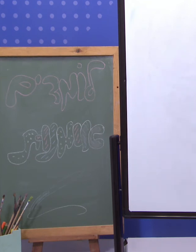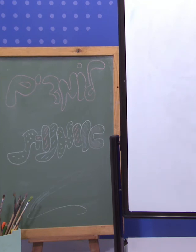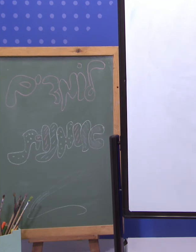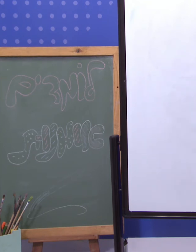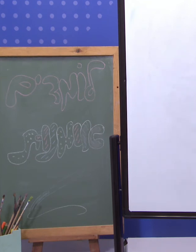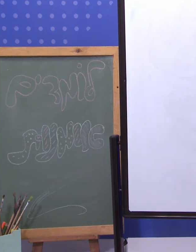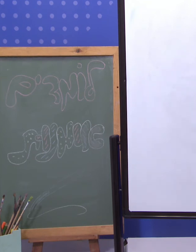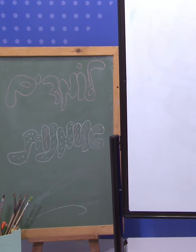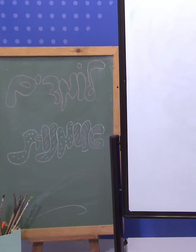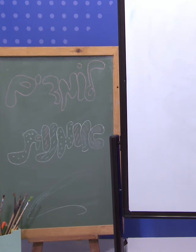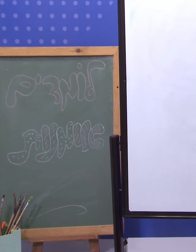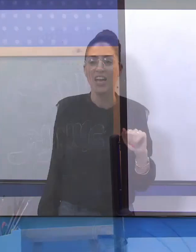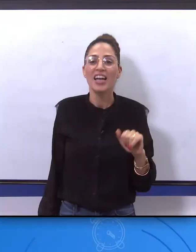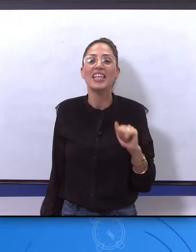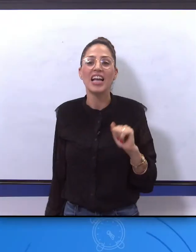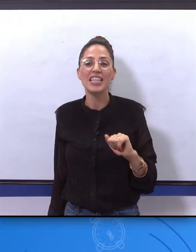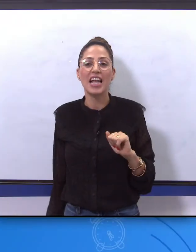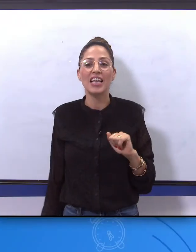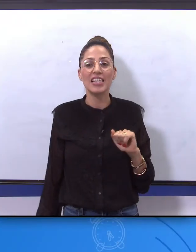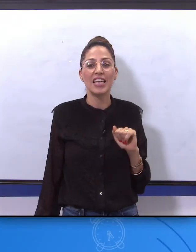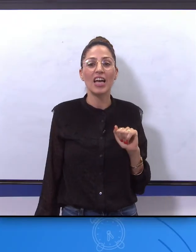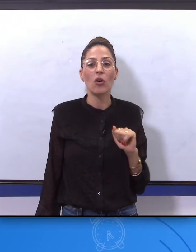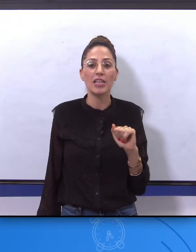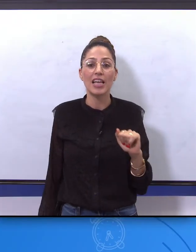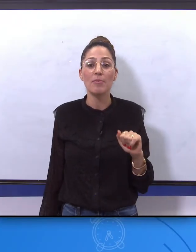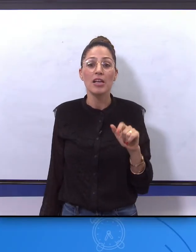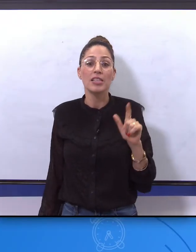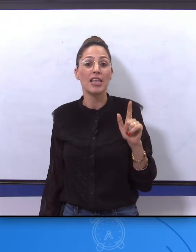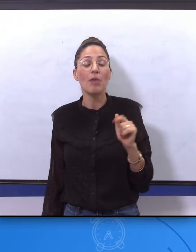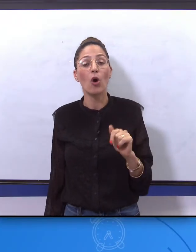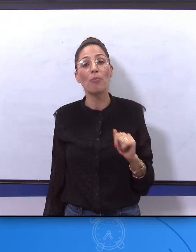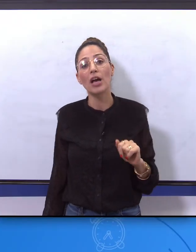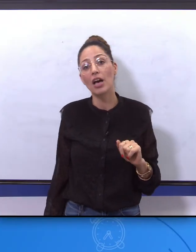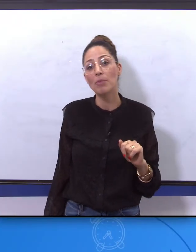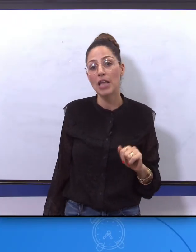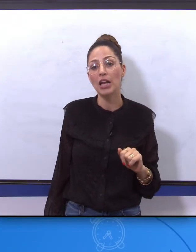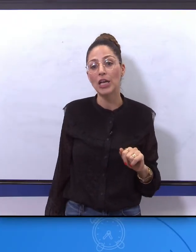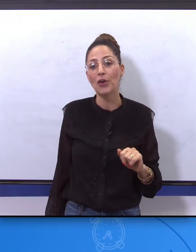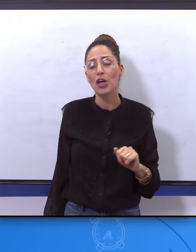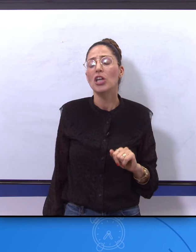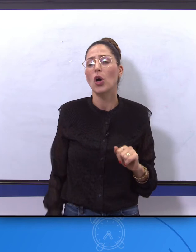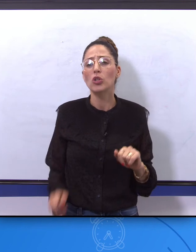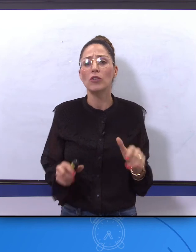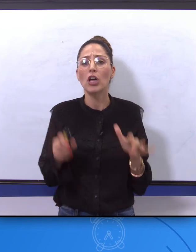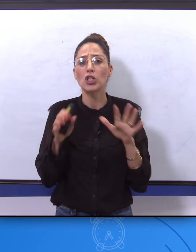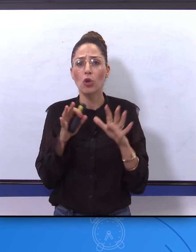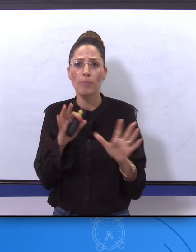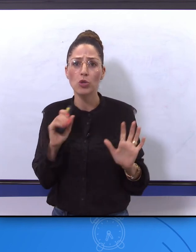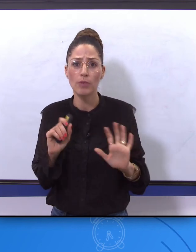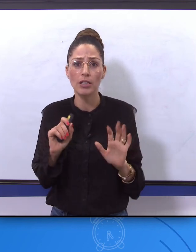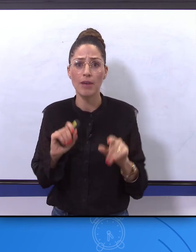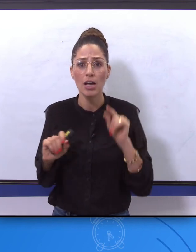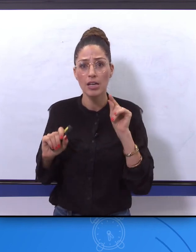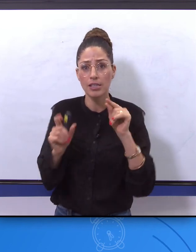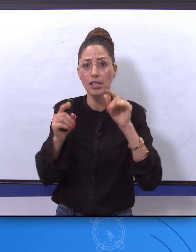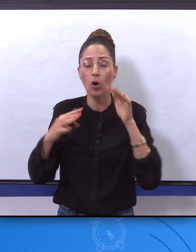שאתם בוחרים. כתבו את המשימה הבאה. ניתן לצייר או לצלם צמח או פרי אחר בתהליך. נכון שאפשר לשתול